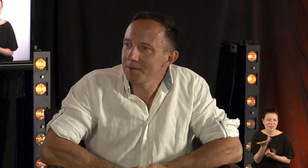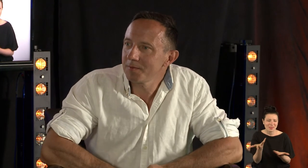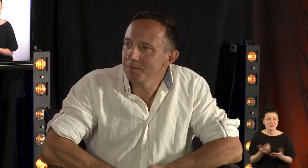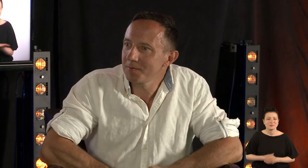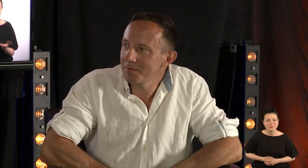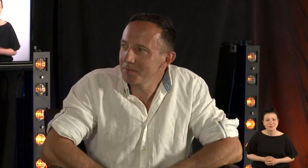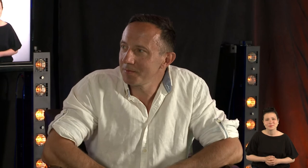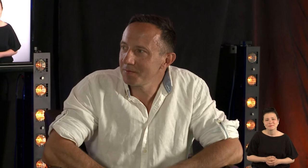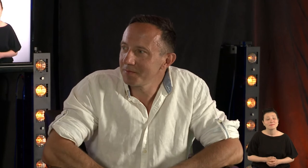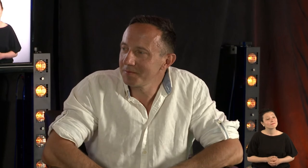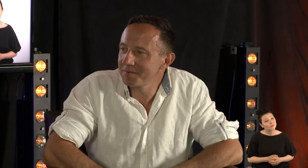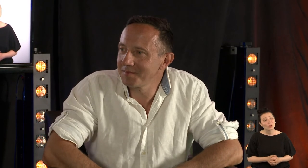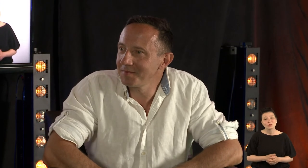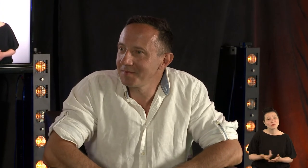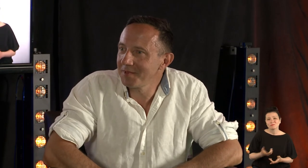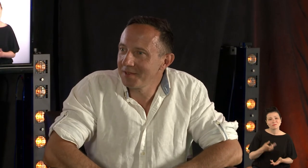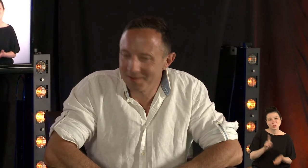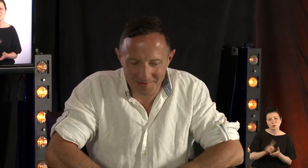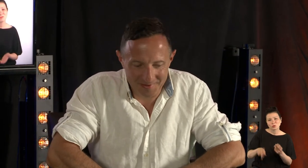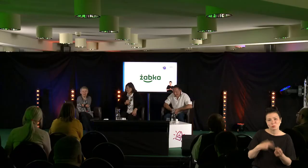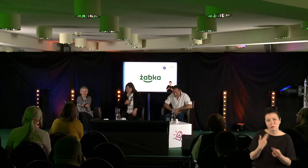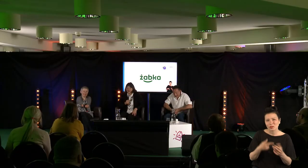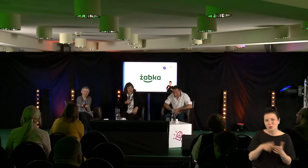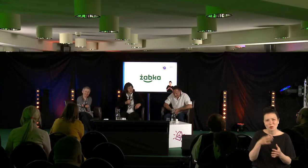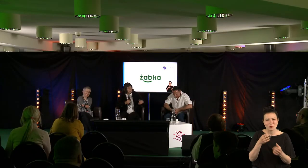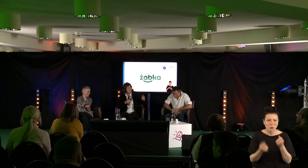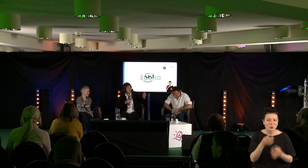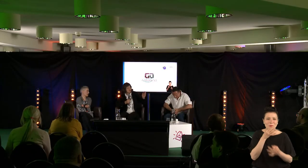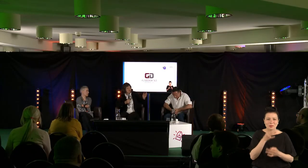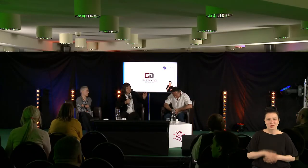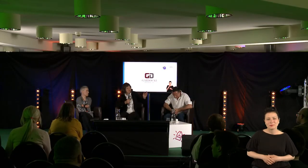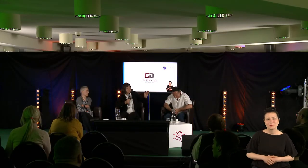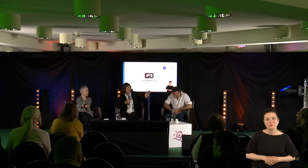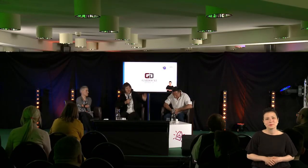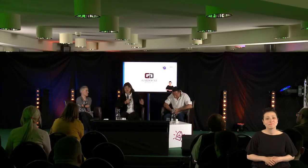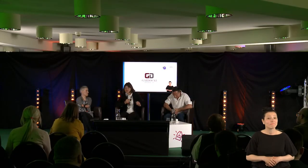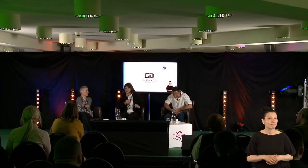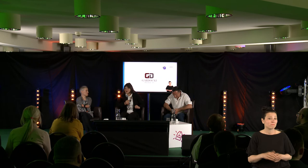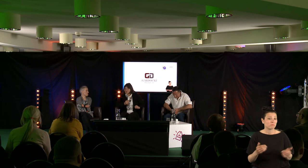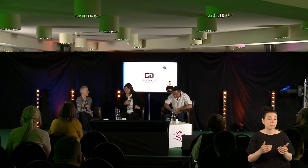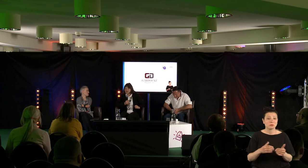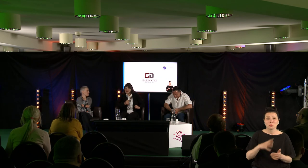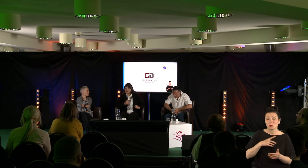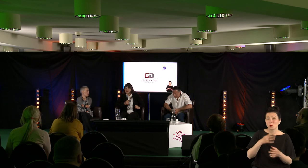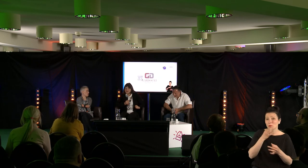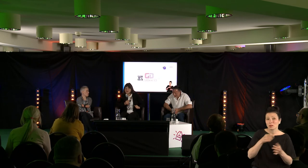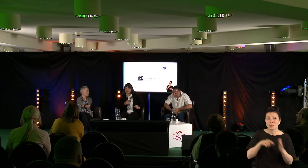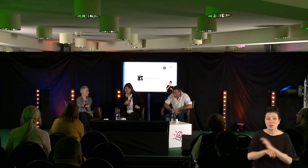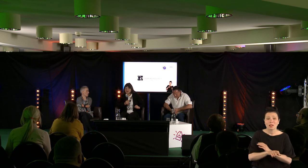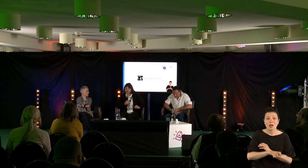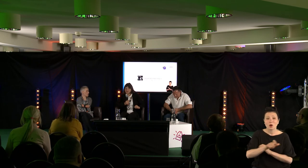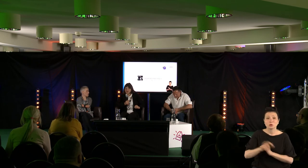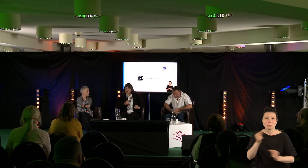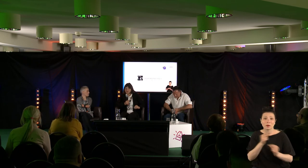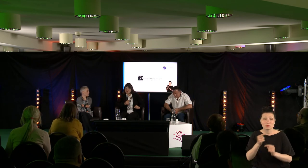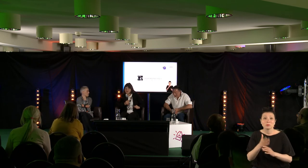No, czyli nie odpowiemy na to zbyt trudne pytanie. Może to było pytanie do panelistów z